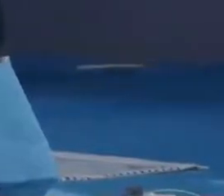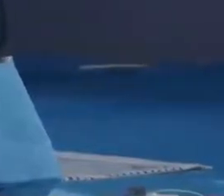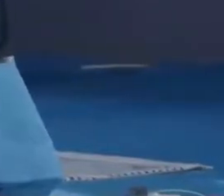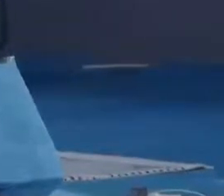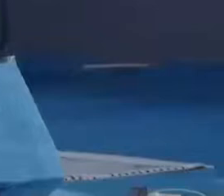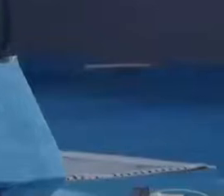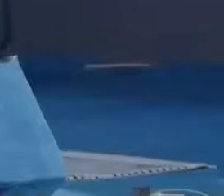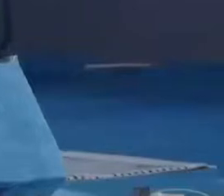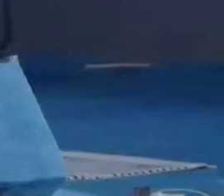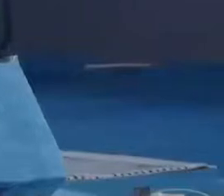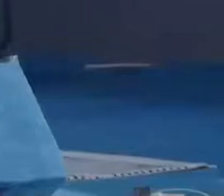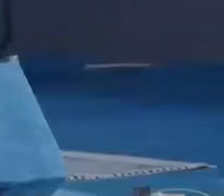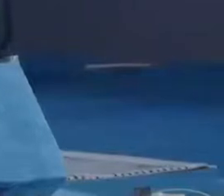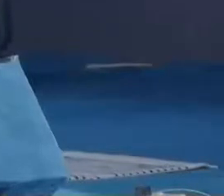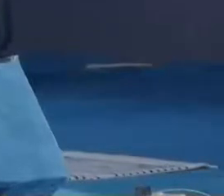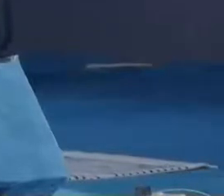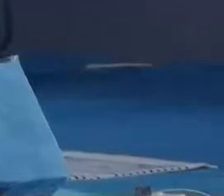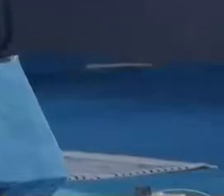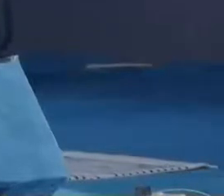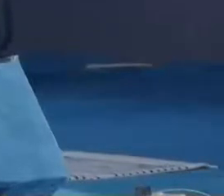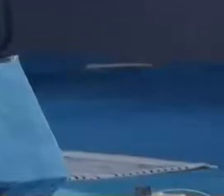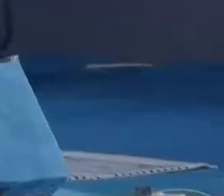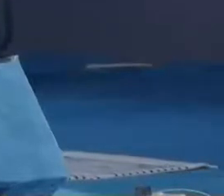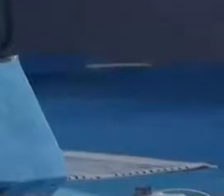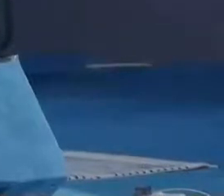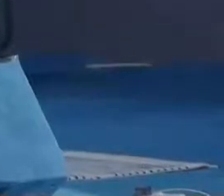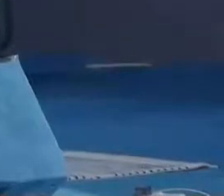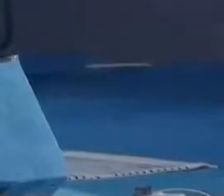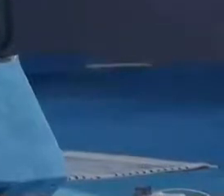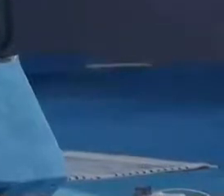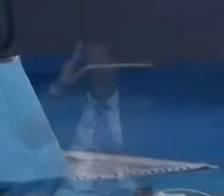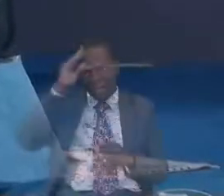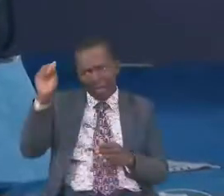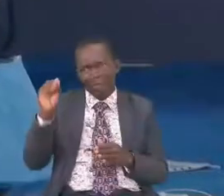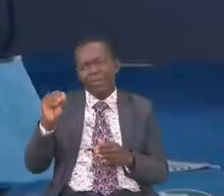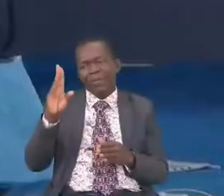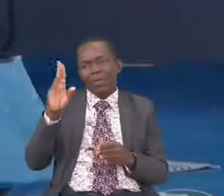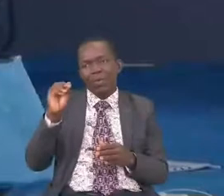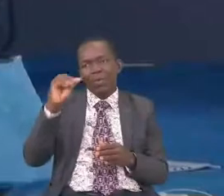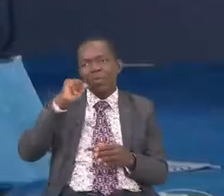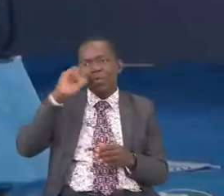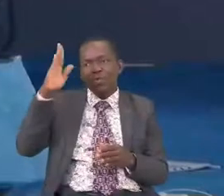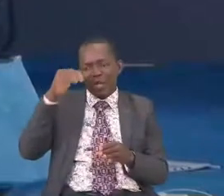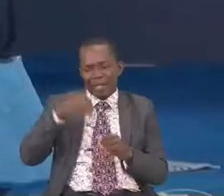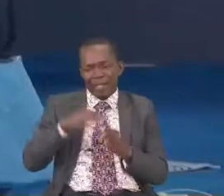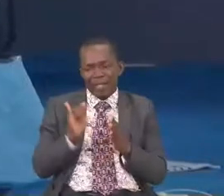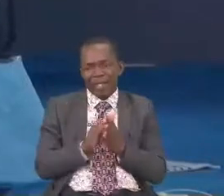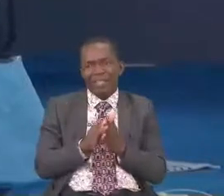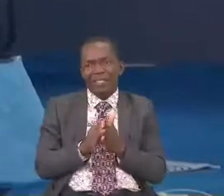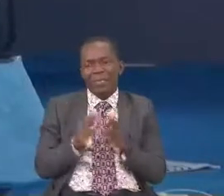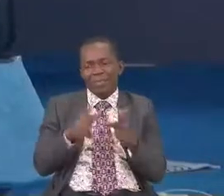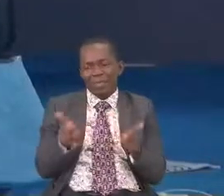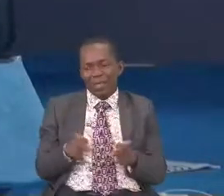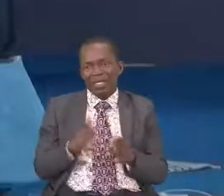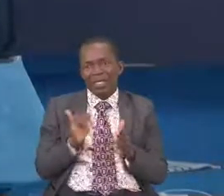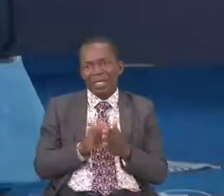qu'il n'y a aucun homme dans cette localité, dans ce bureau là, aucun homme dans cette communauté qui te dira non. Et tu sais, qui